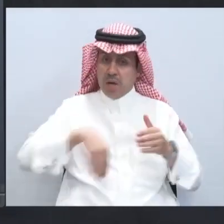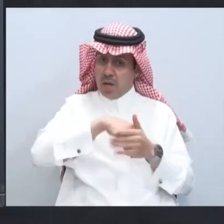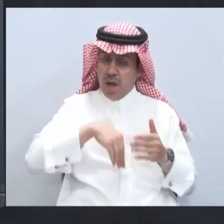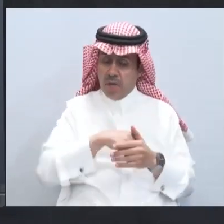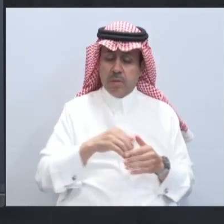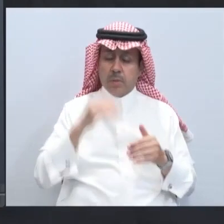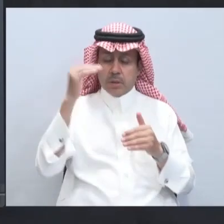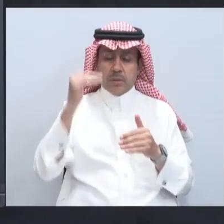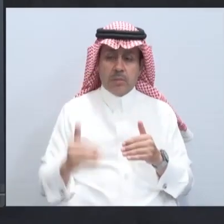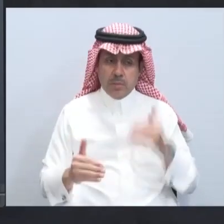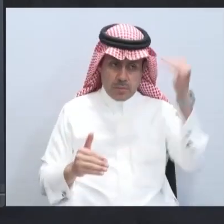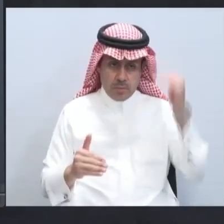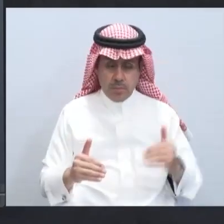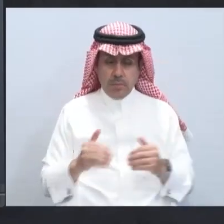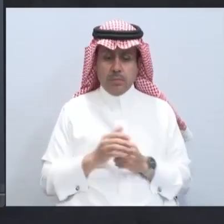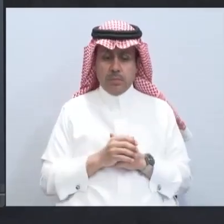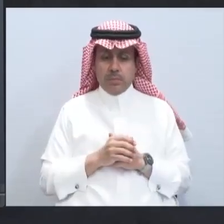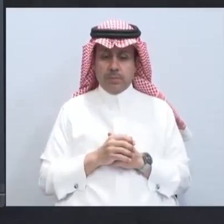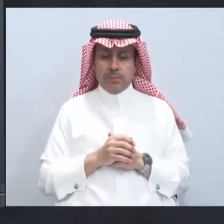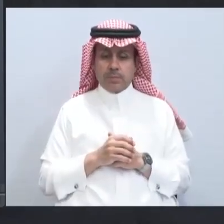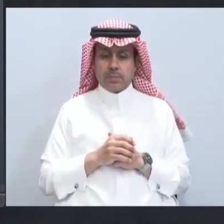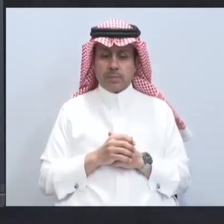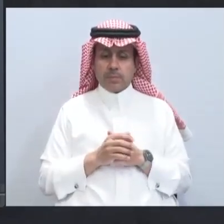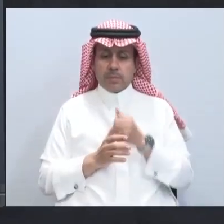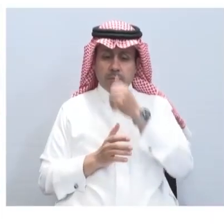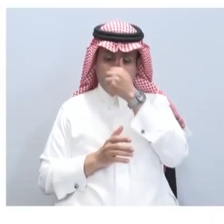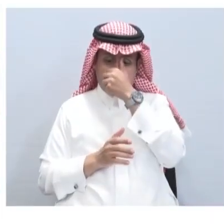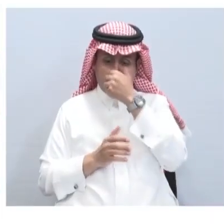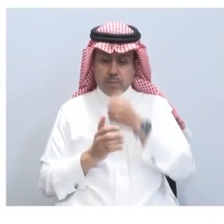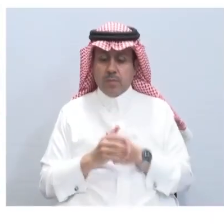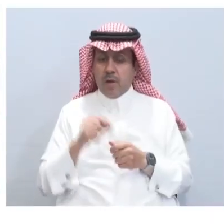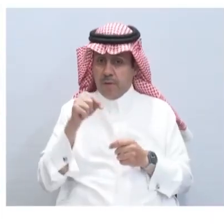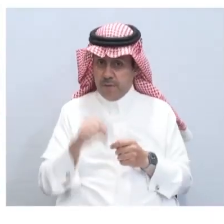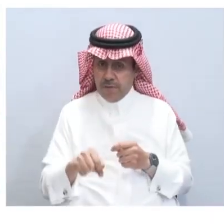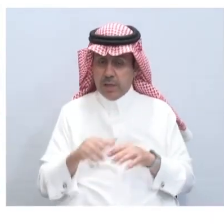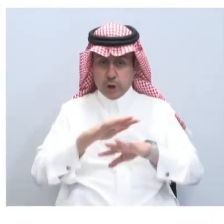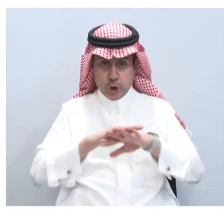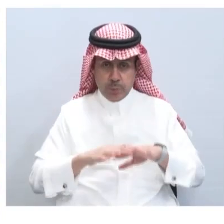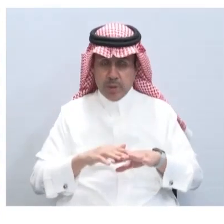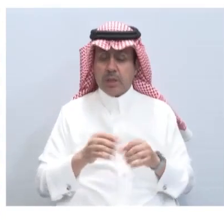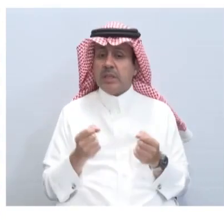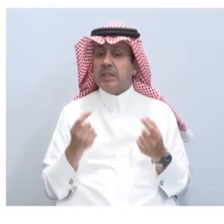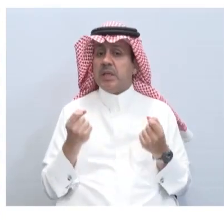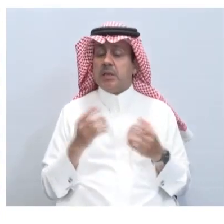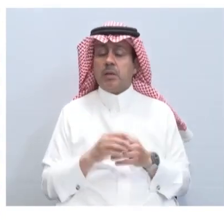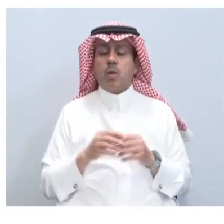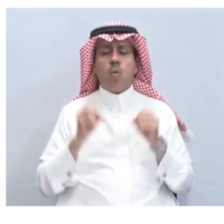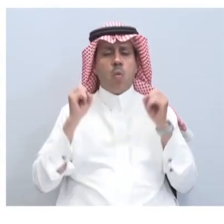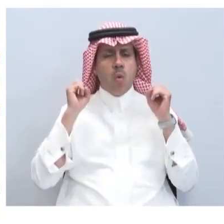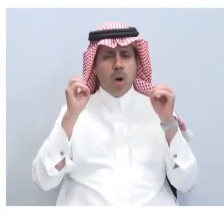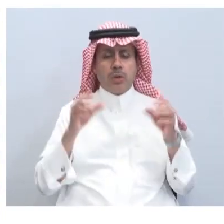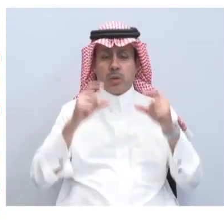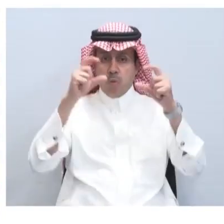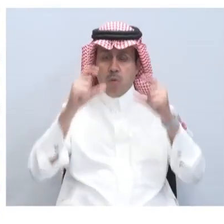جميعها تحت سقف واحد ومظله واحده يتوافر على شبكه الانترنت عدد كبير من مواقع الادله